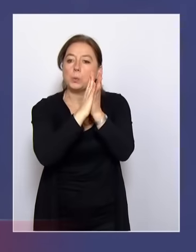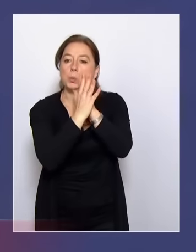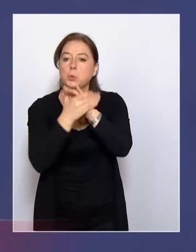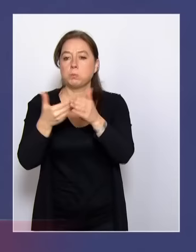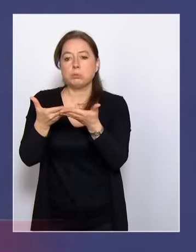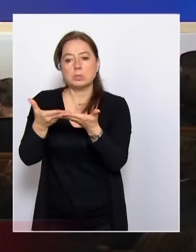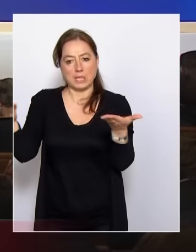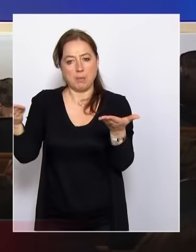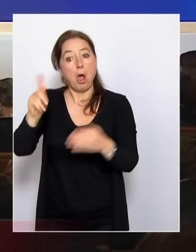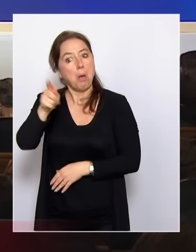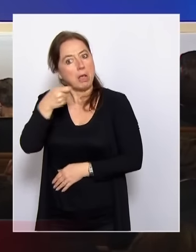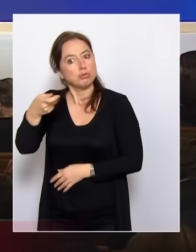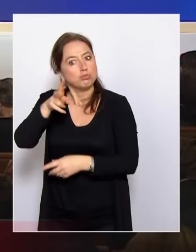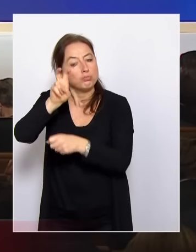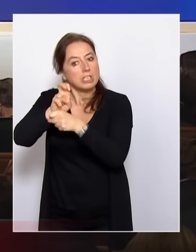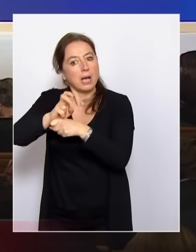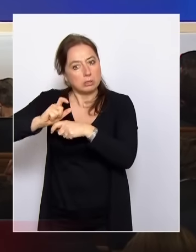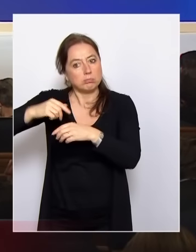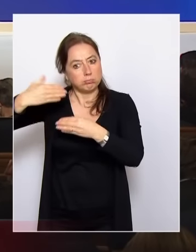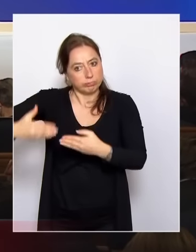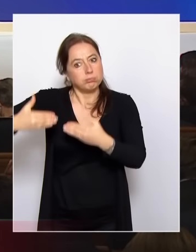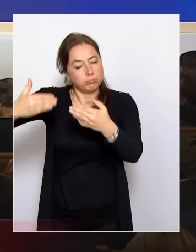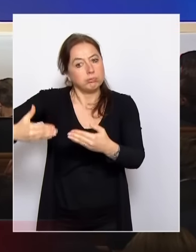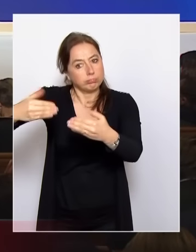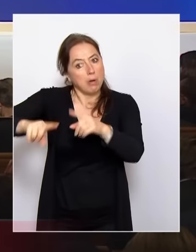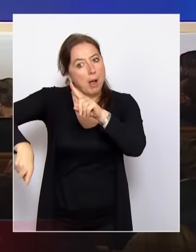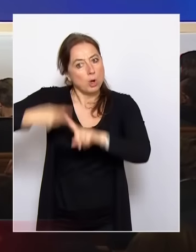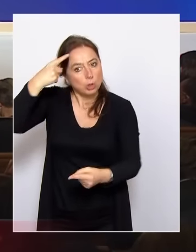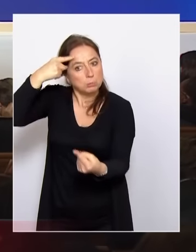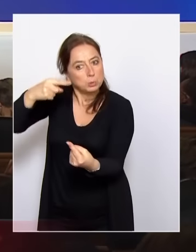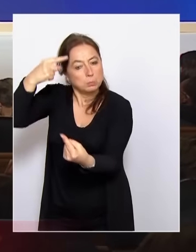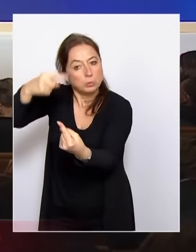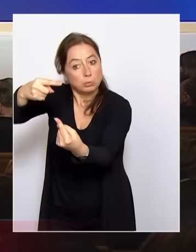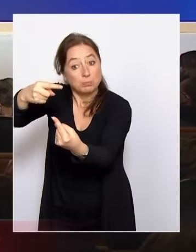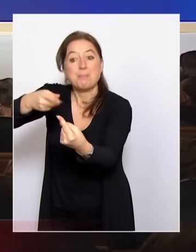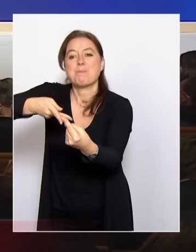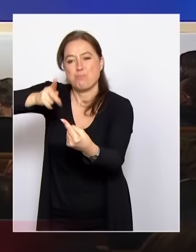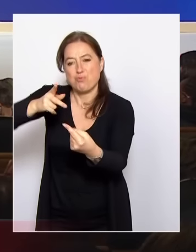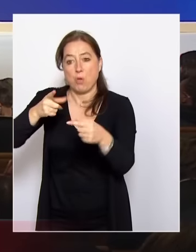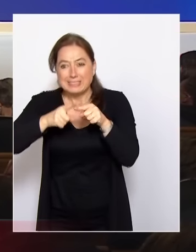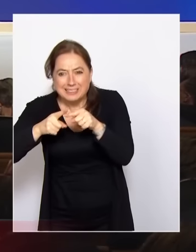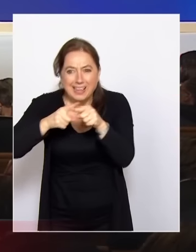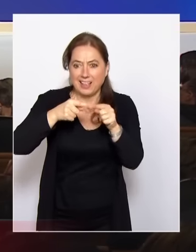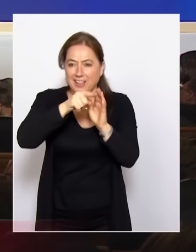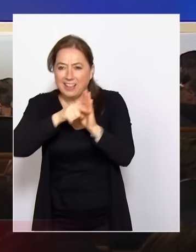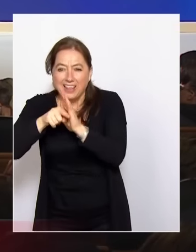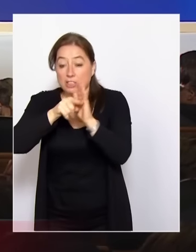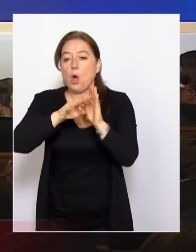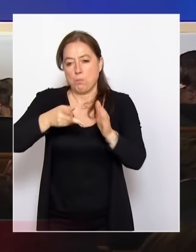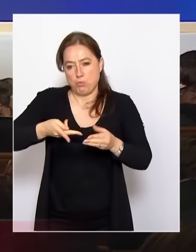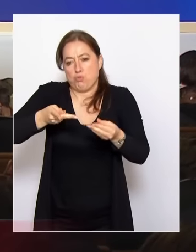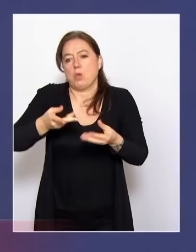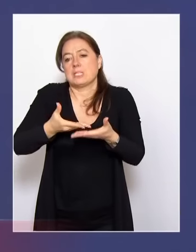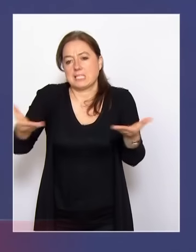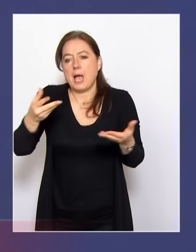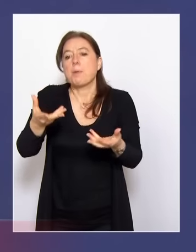nos ambitions et de nos jalons sur les grands points que nous avons décidés mais en simplifiant la mise en oeuvre et en permettant